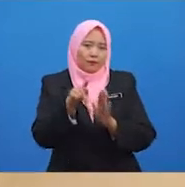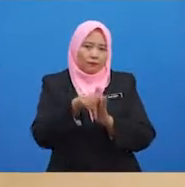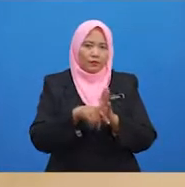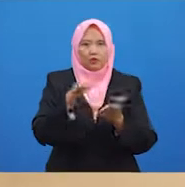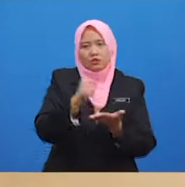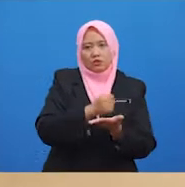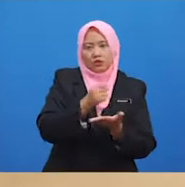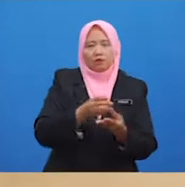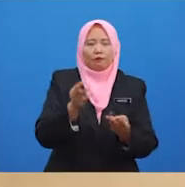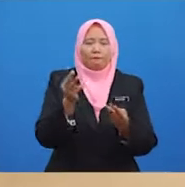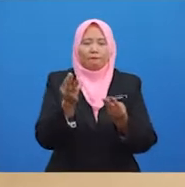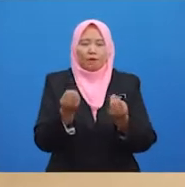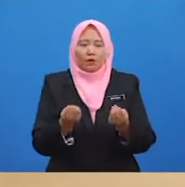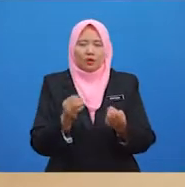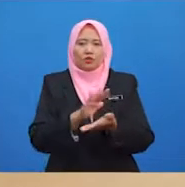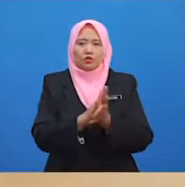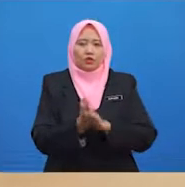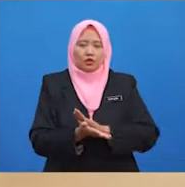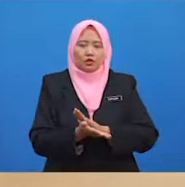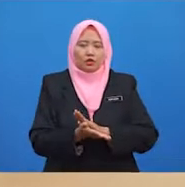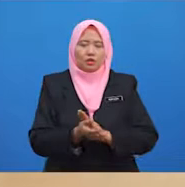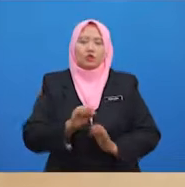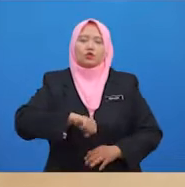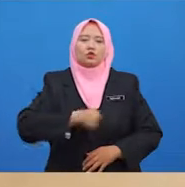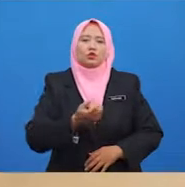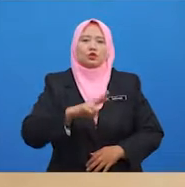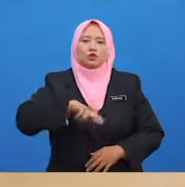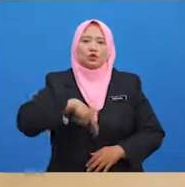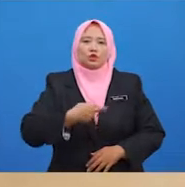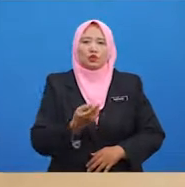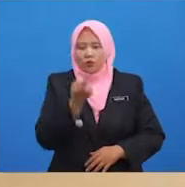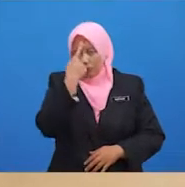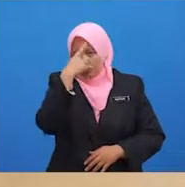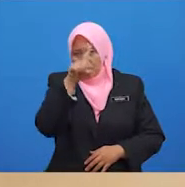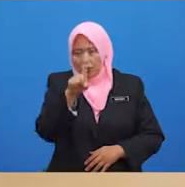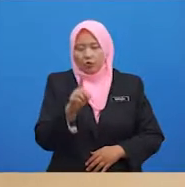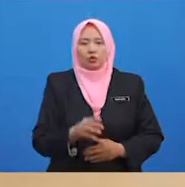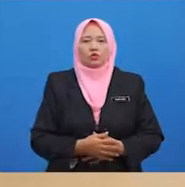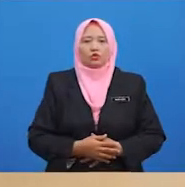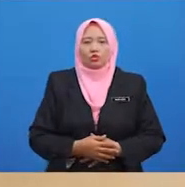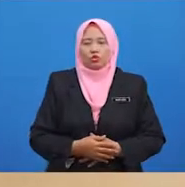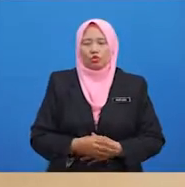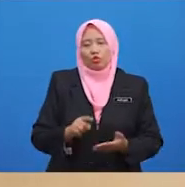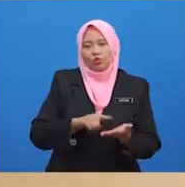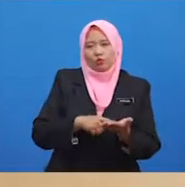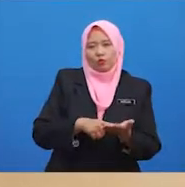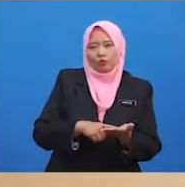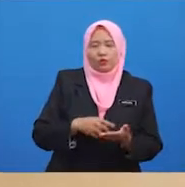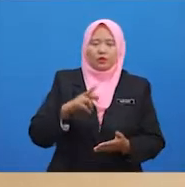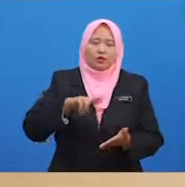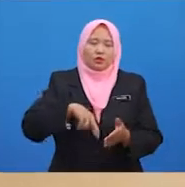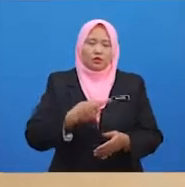sukarelawan yang dapat mengubati duka lara dan penderitaan mangsa perang. Penyajak juga